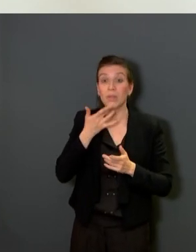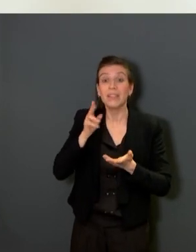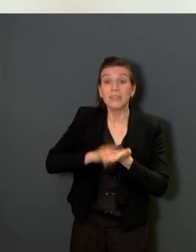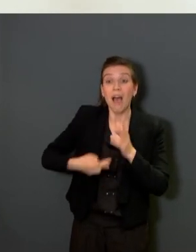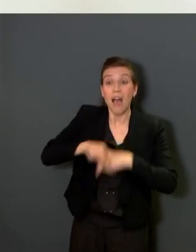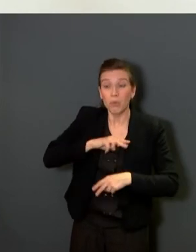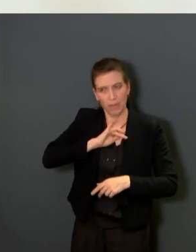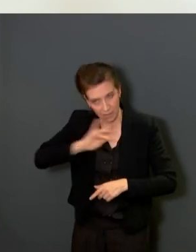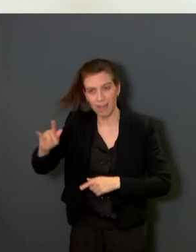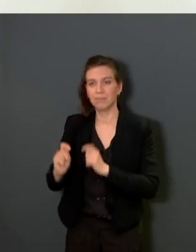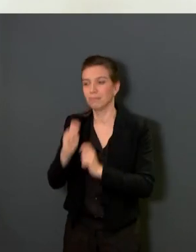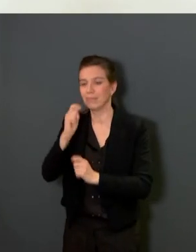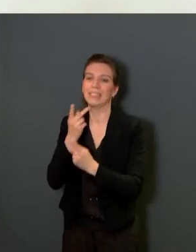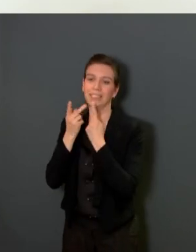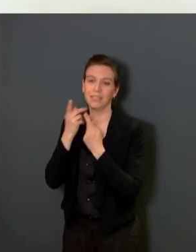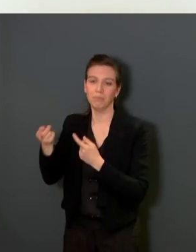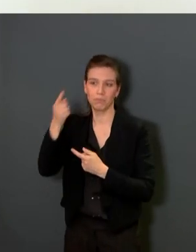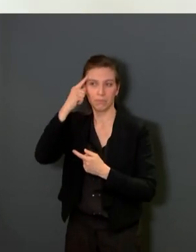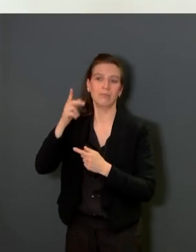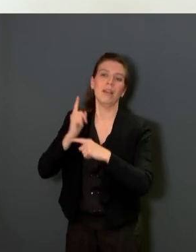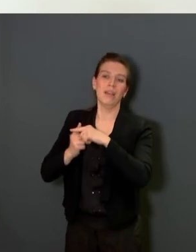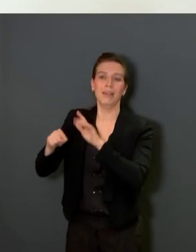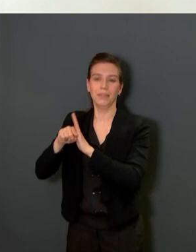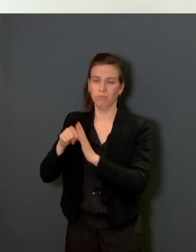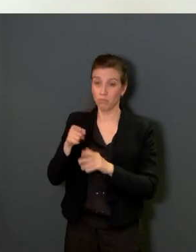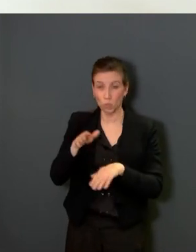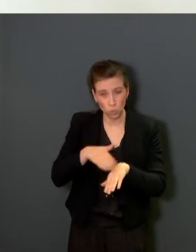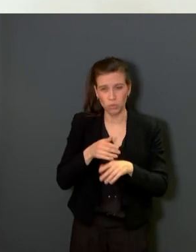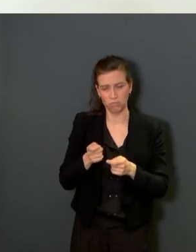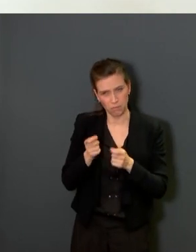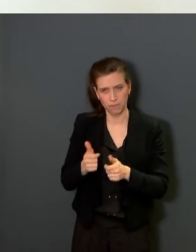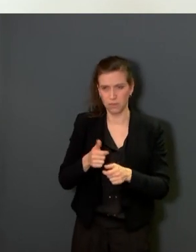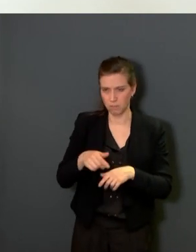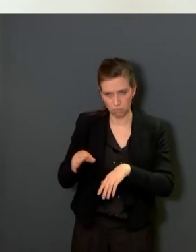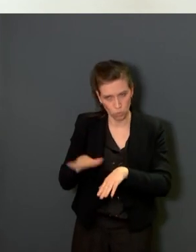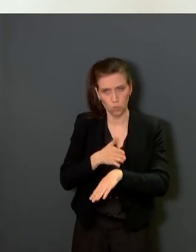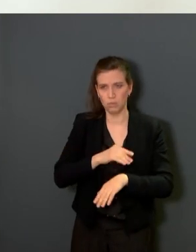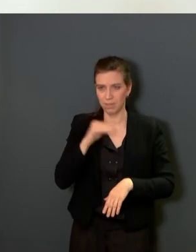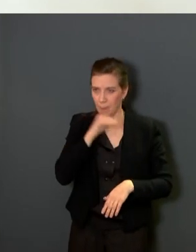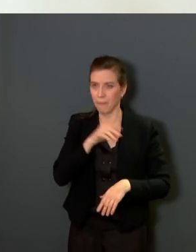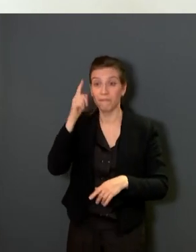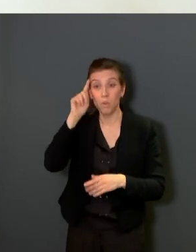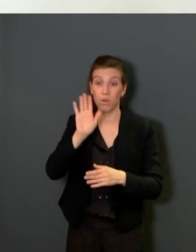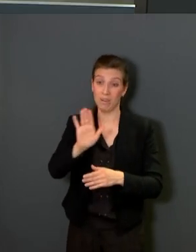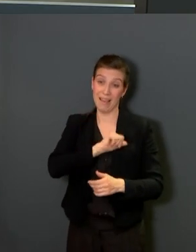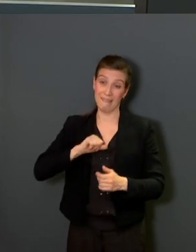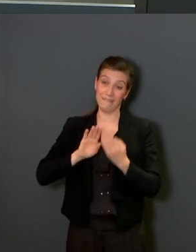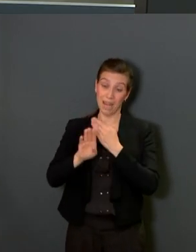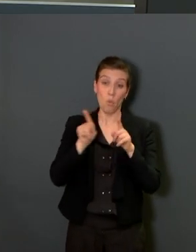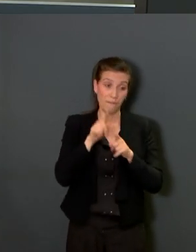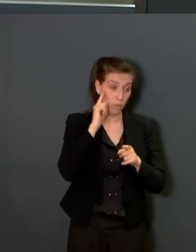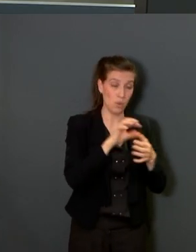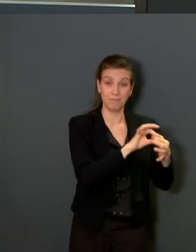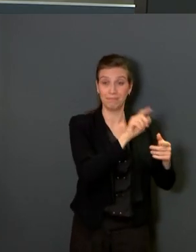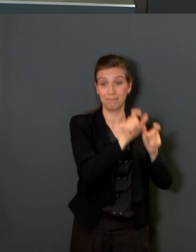om uzelf veilig te houden, maar ook om mensen om u heen veilig te houden. Question.